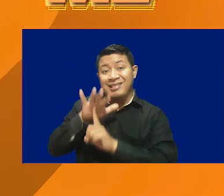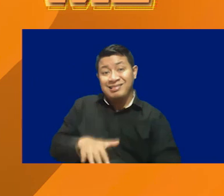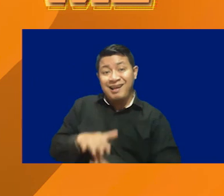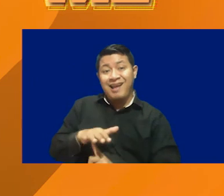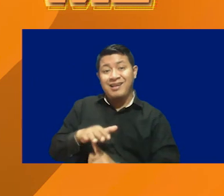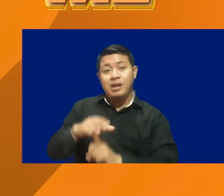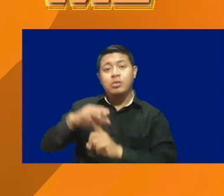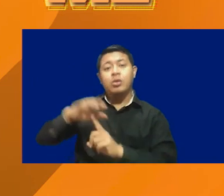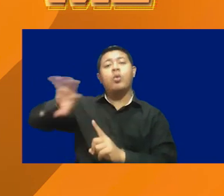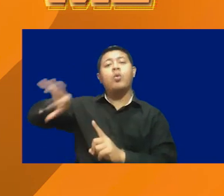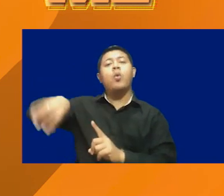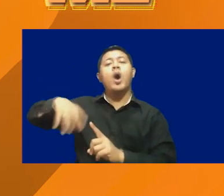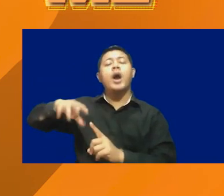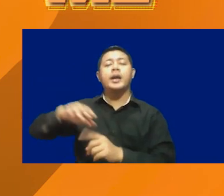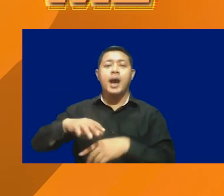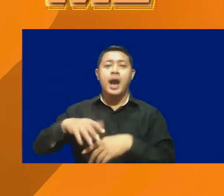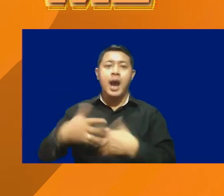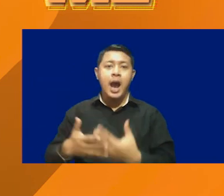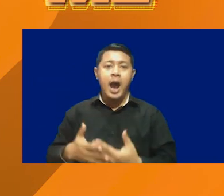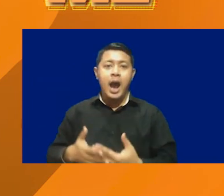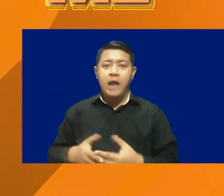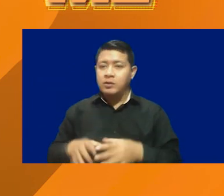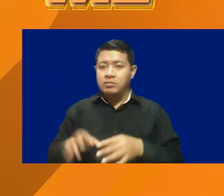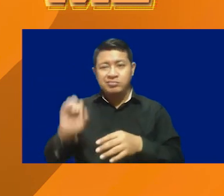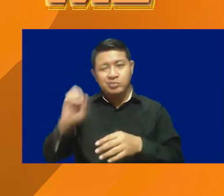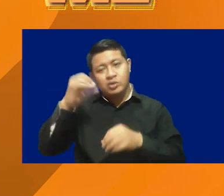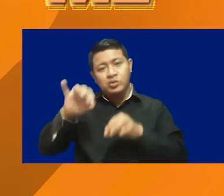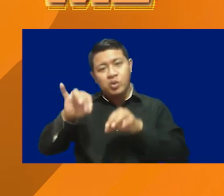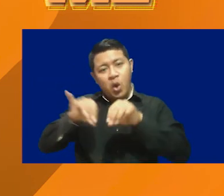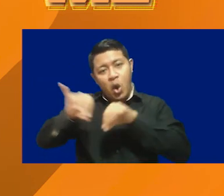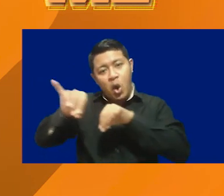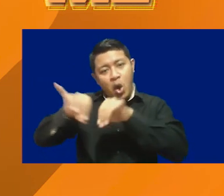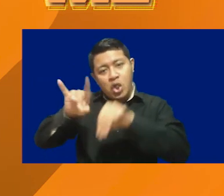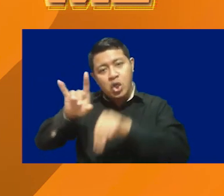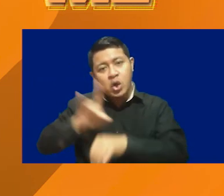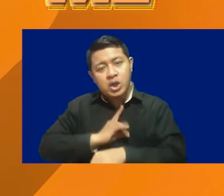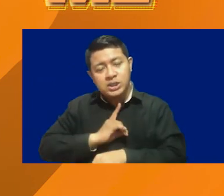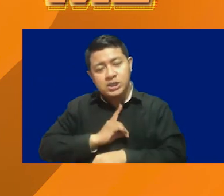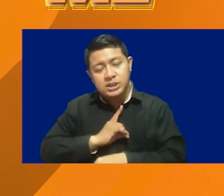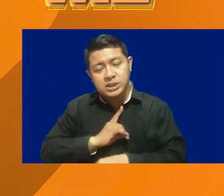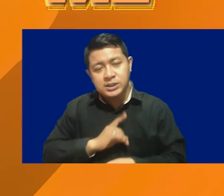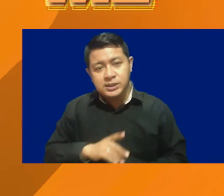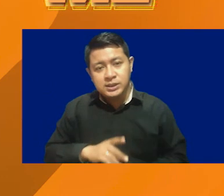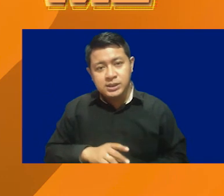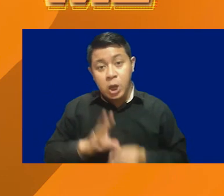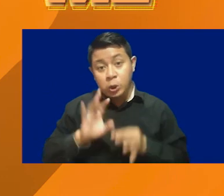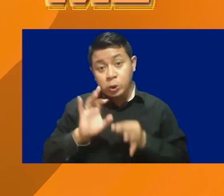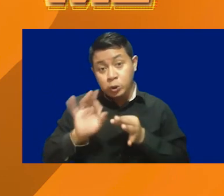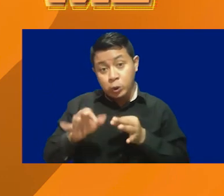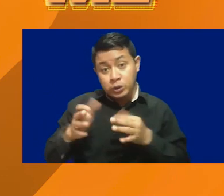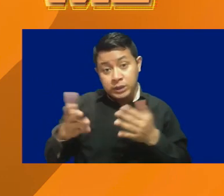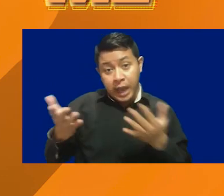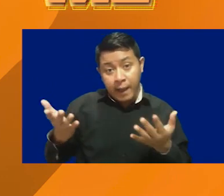Lalu bisa juga karena ada tekanan dari keluarga. Atau tidak bisa mengontrol dirinya.